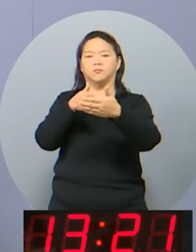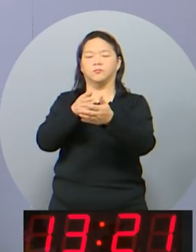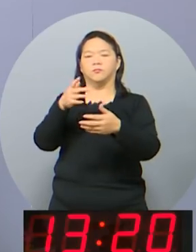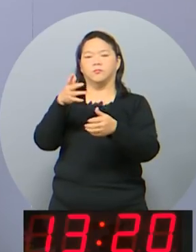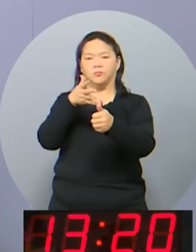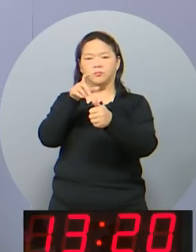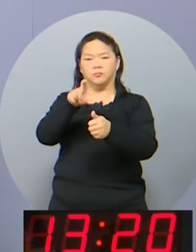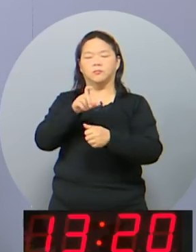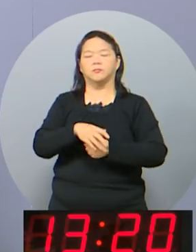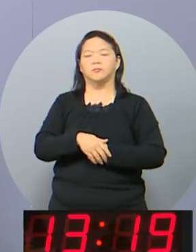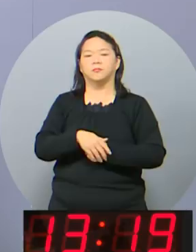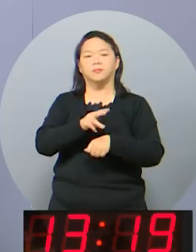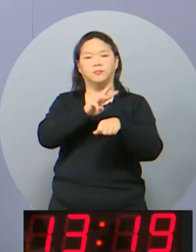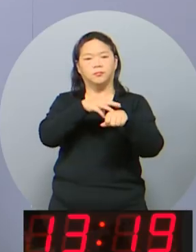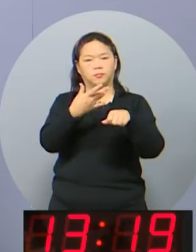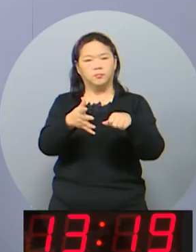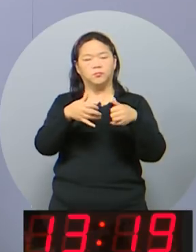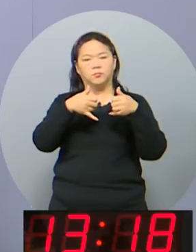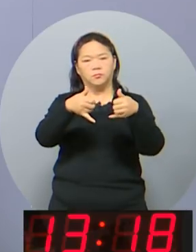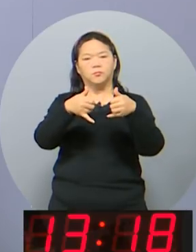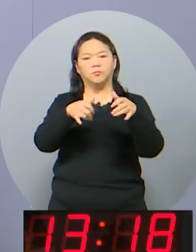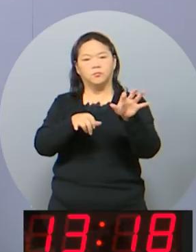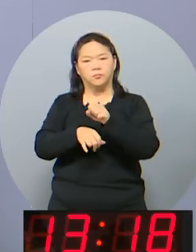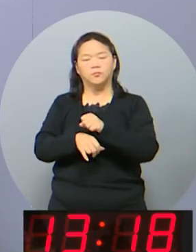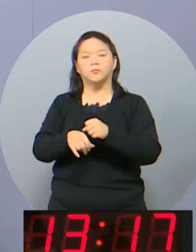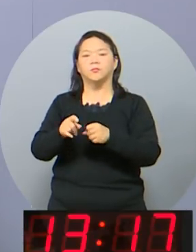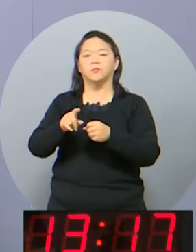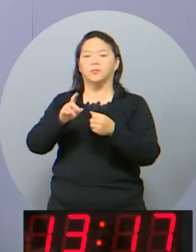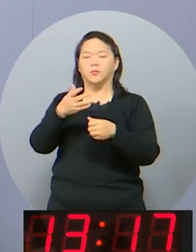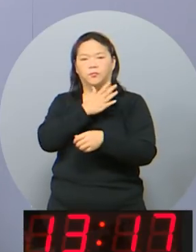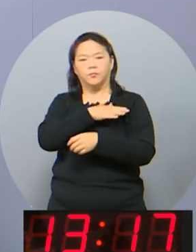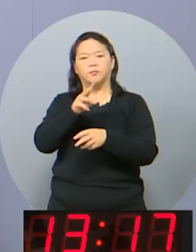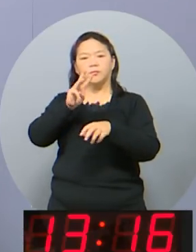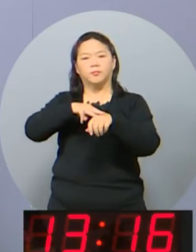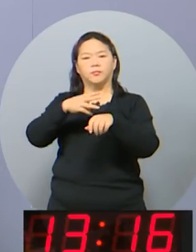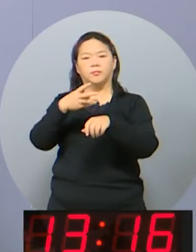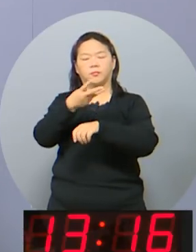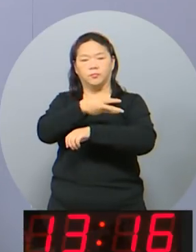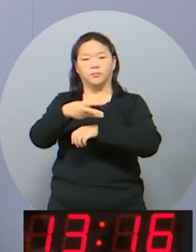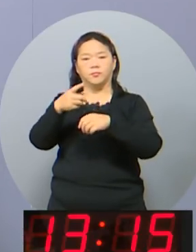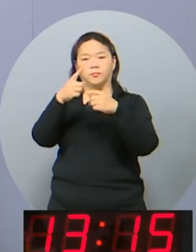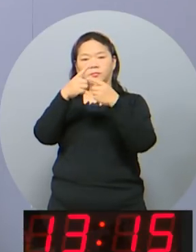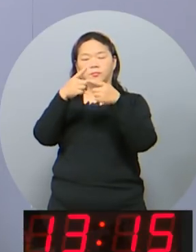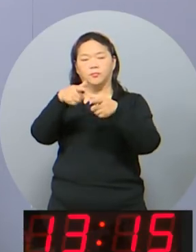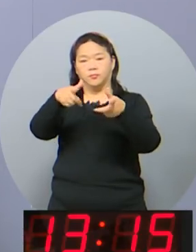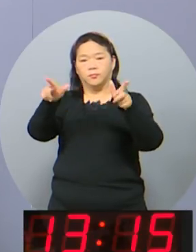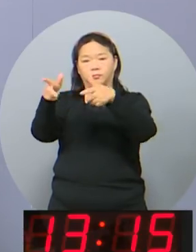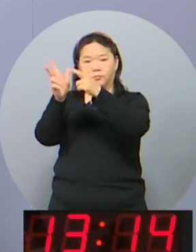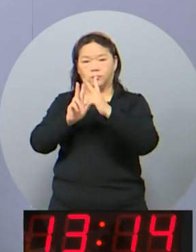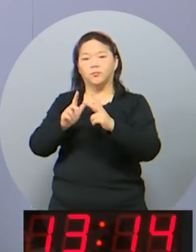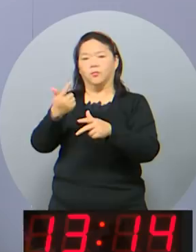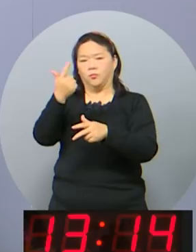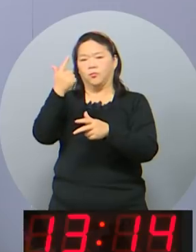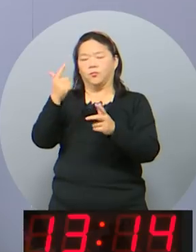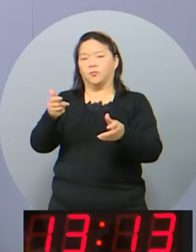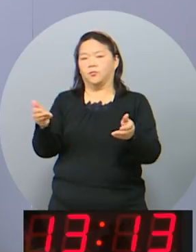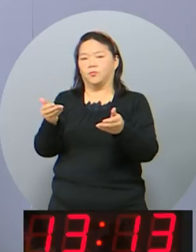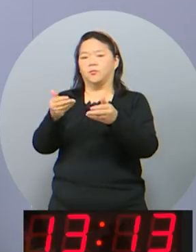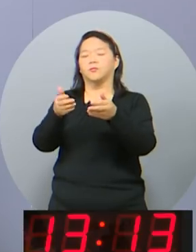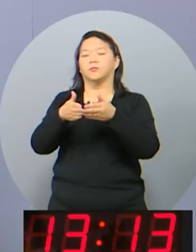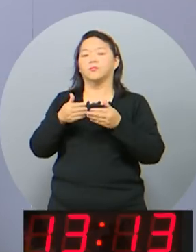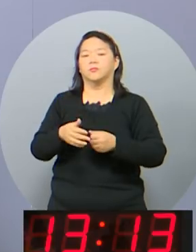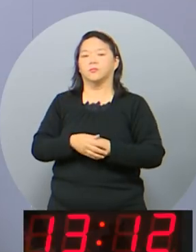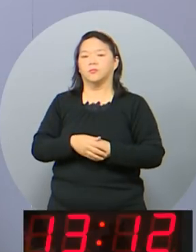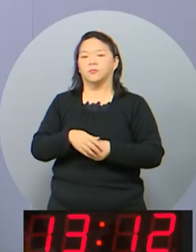不论是淡北道路的一个争取，不论是淡江大桥的一个加快脚步的一个新建，都